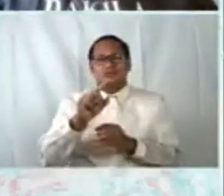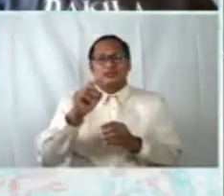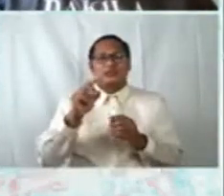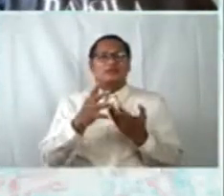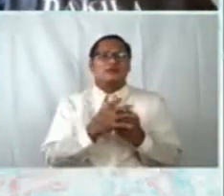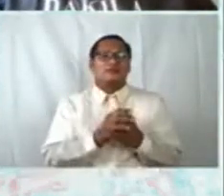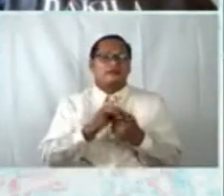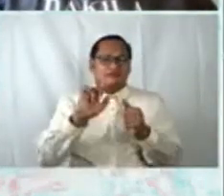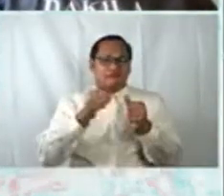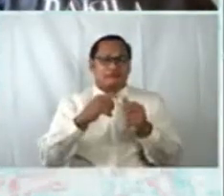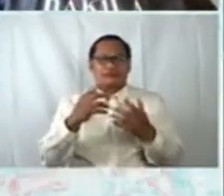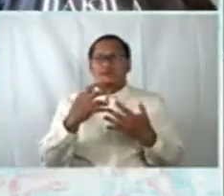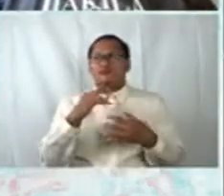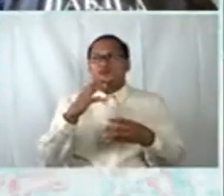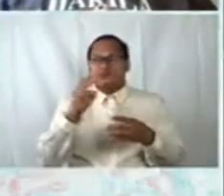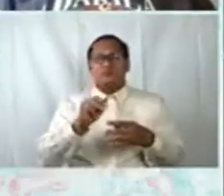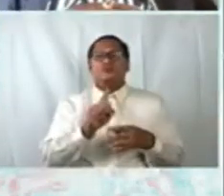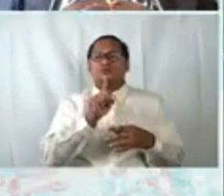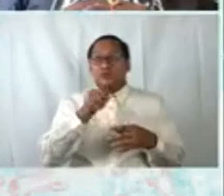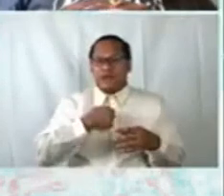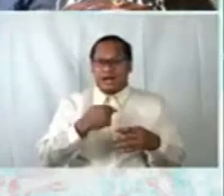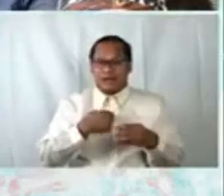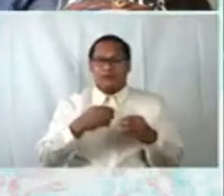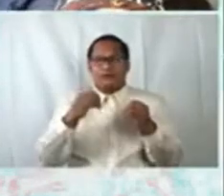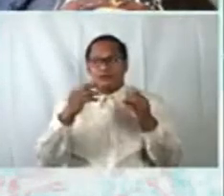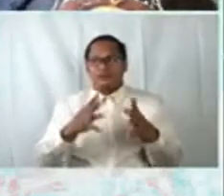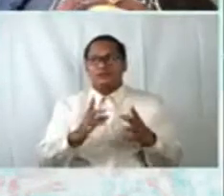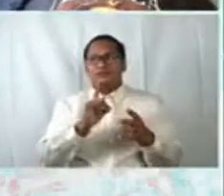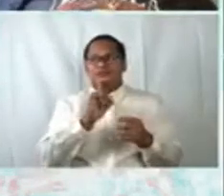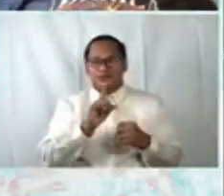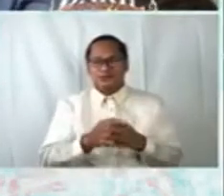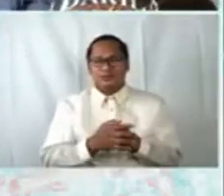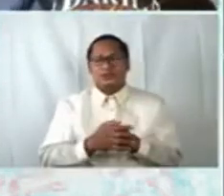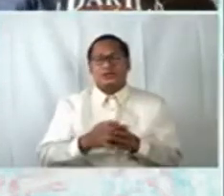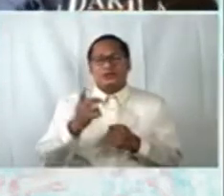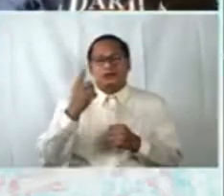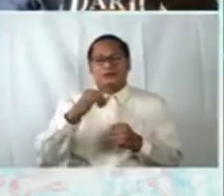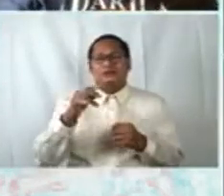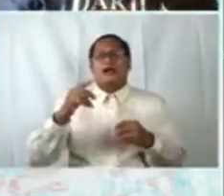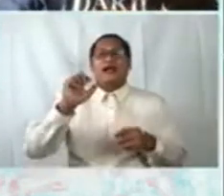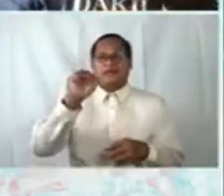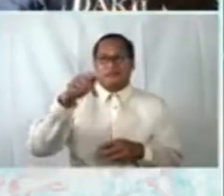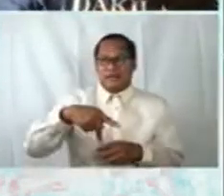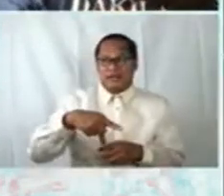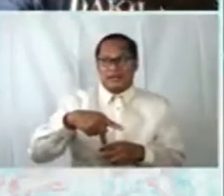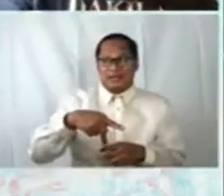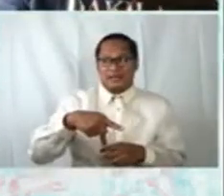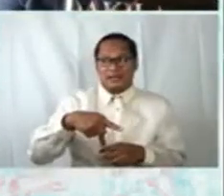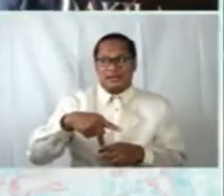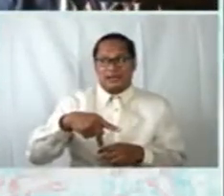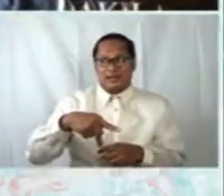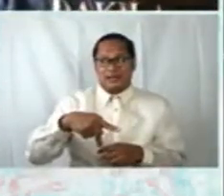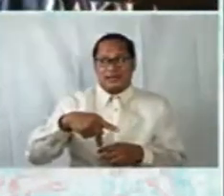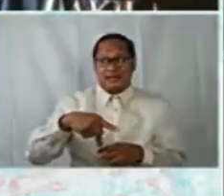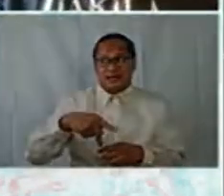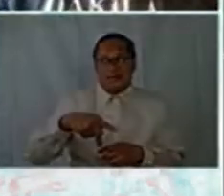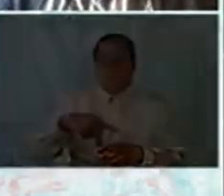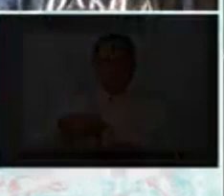bangkanishaw.wordpress.com. Ako po ay abang guro ng lahat ng mga guro ng araling panlipunan sa Pilipinas.